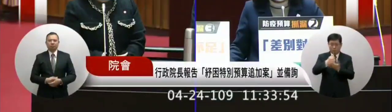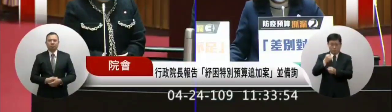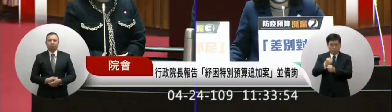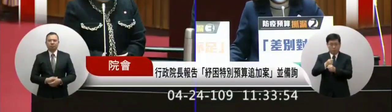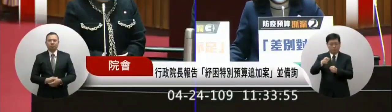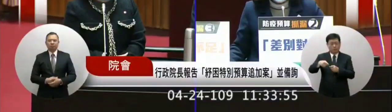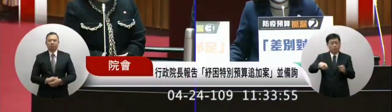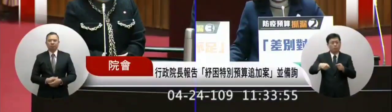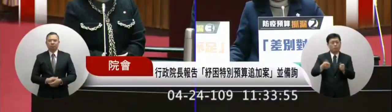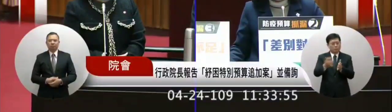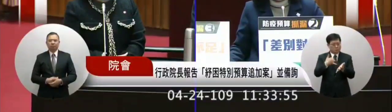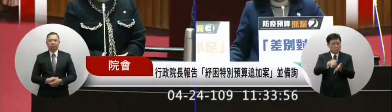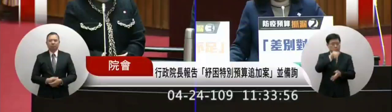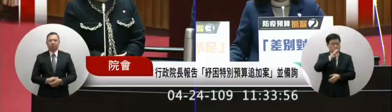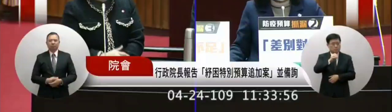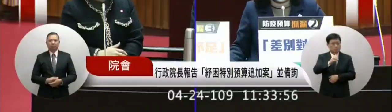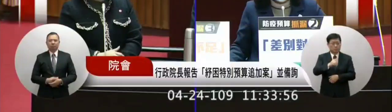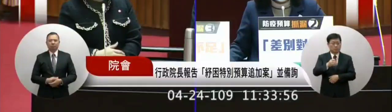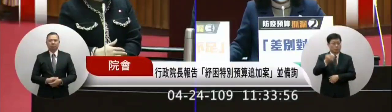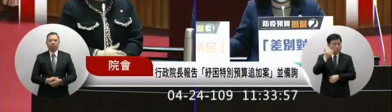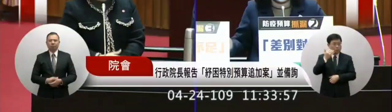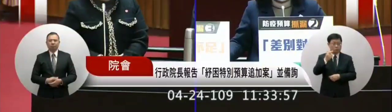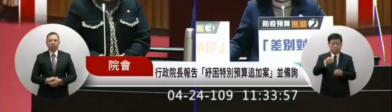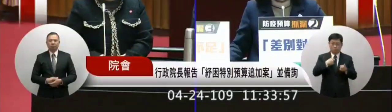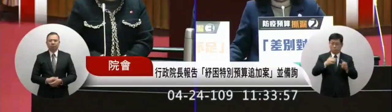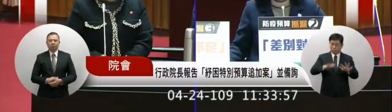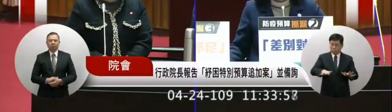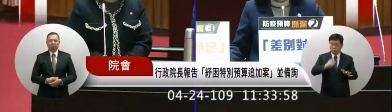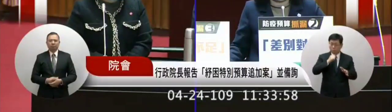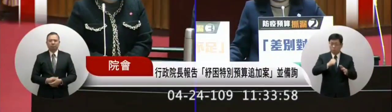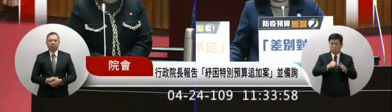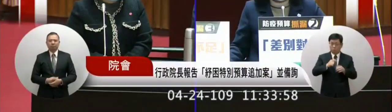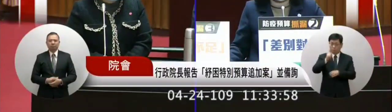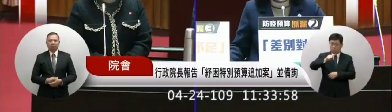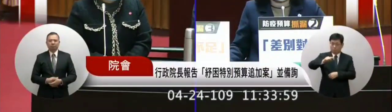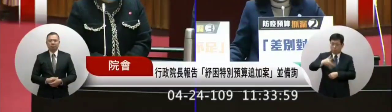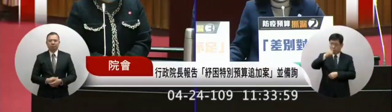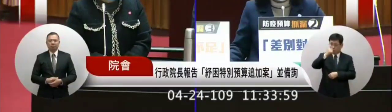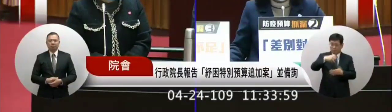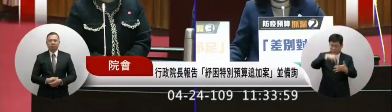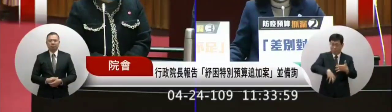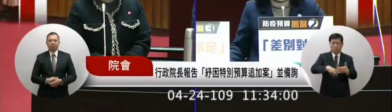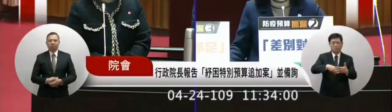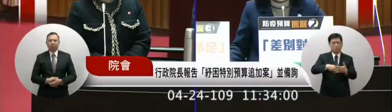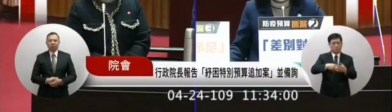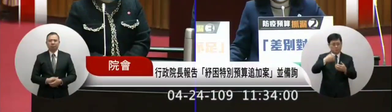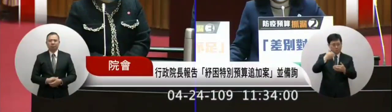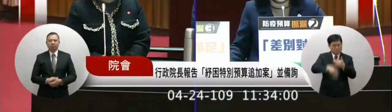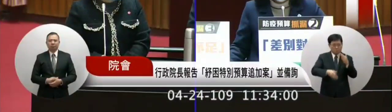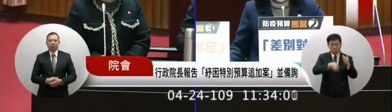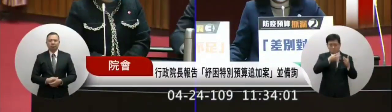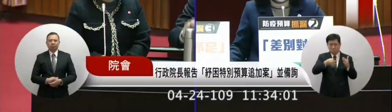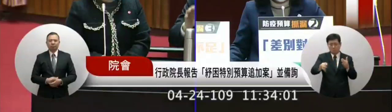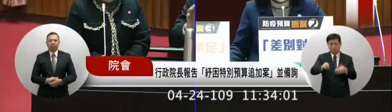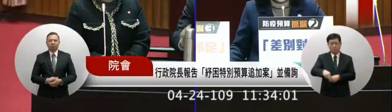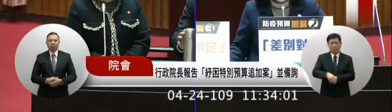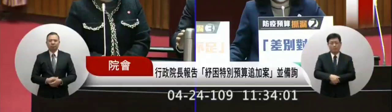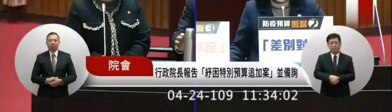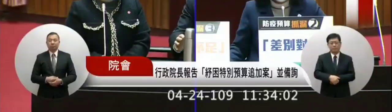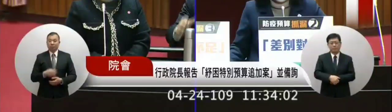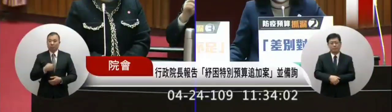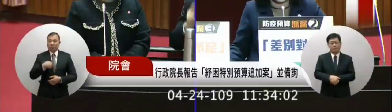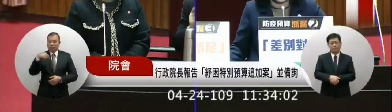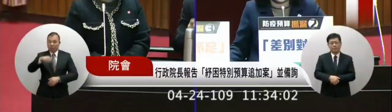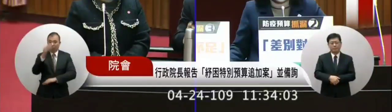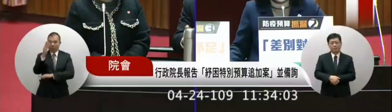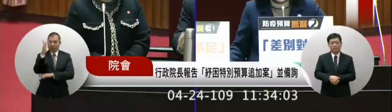措施。预算到底够不够？预算能不能在这一次的1500亿里面还能够有空间？ 我们这一个